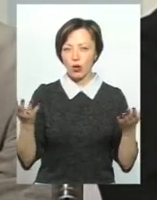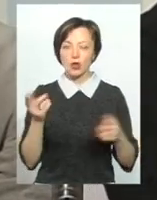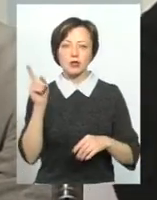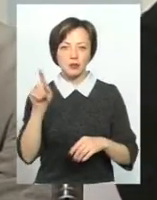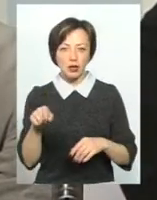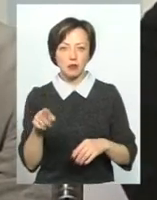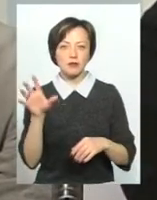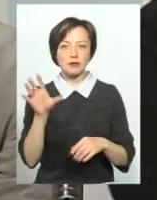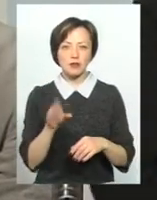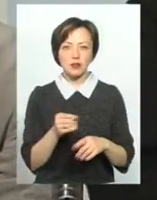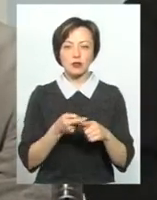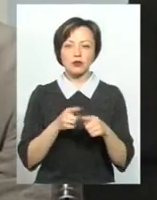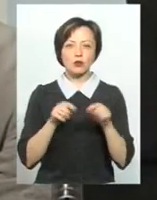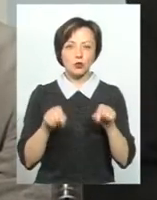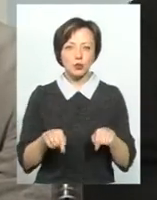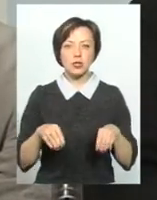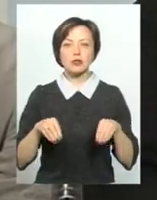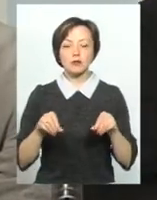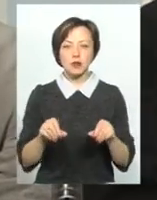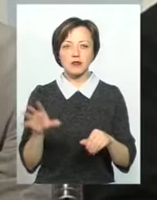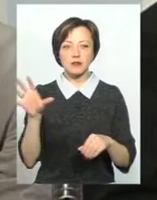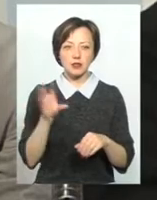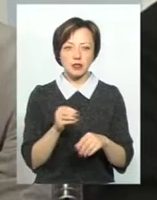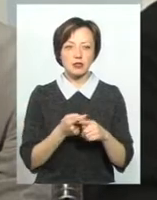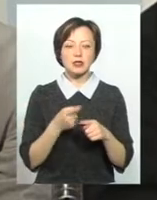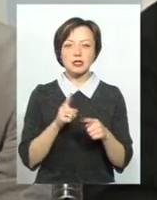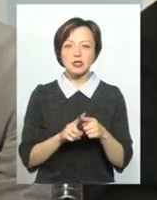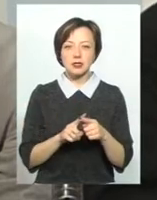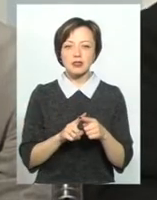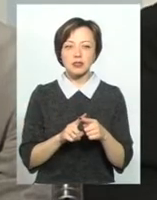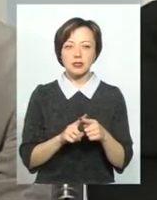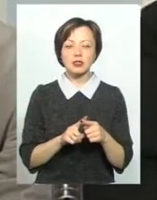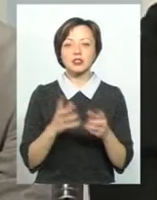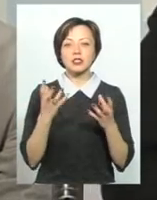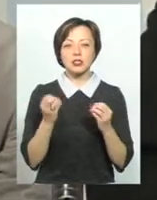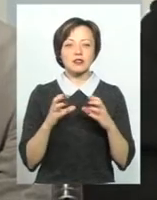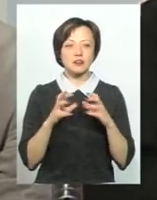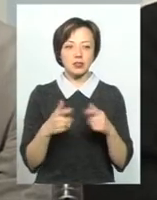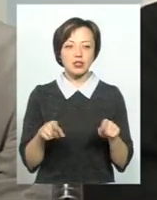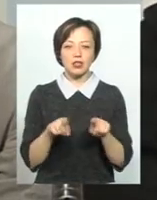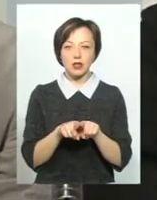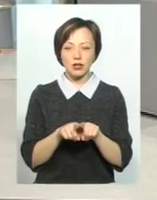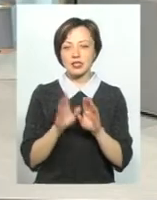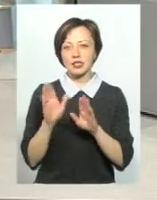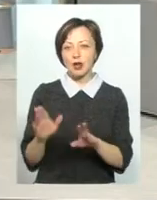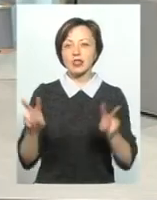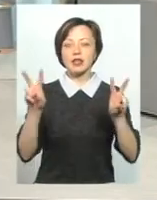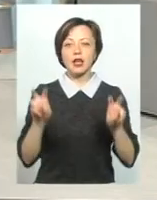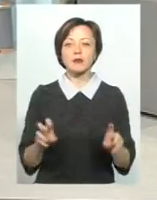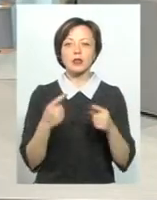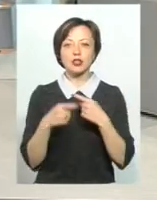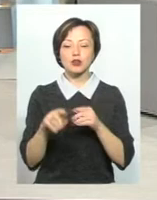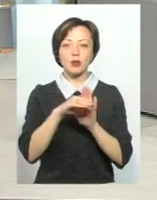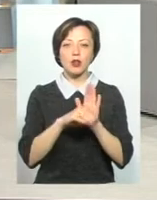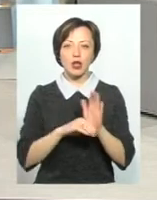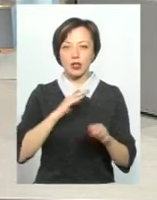так, да, воно все тут, на землі, все. Тобто це ще в світі, так, це ще питання. Так, це вже тема для іншої велика.